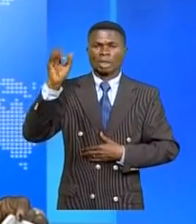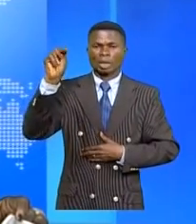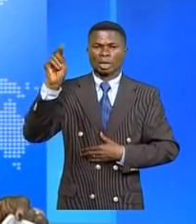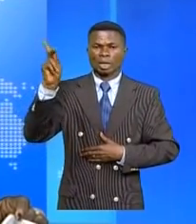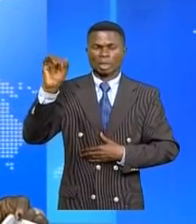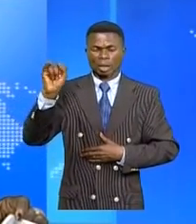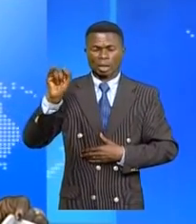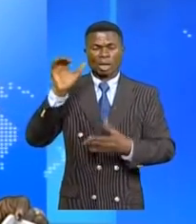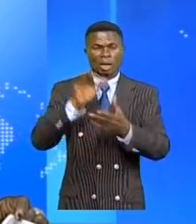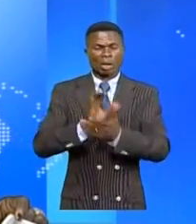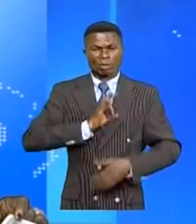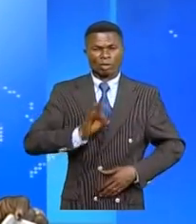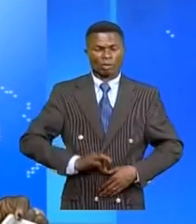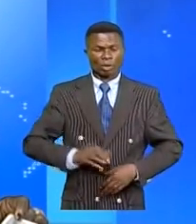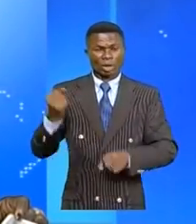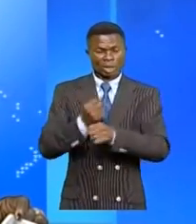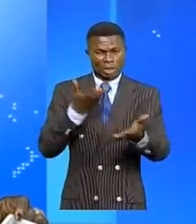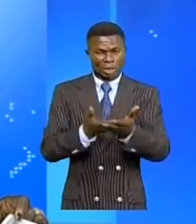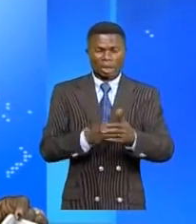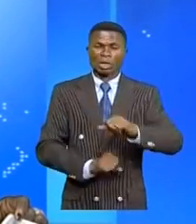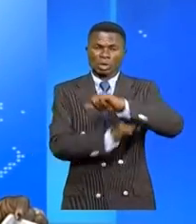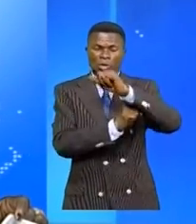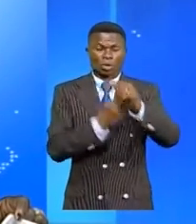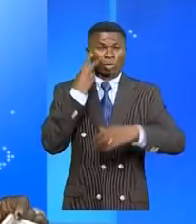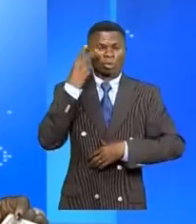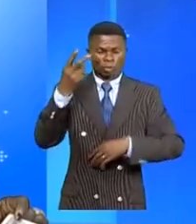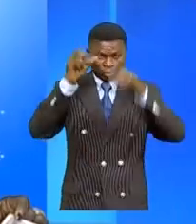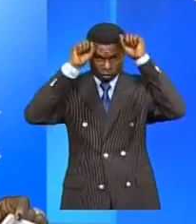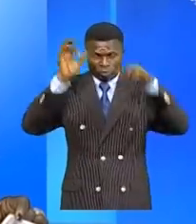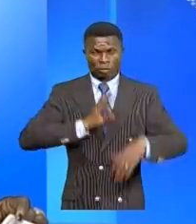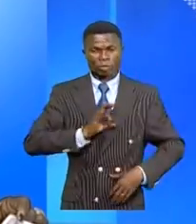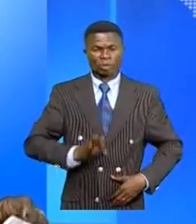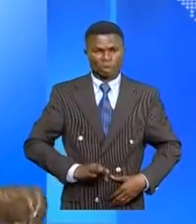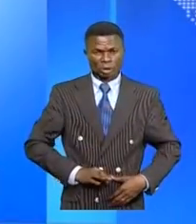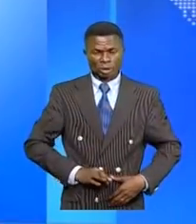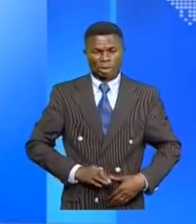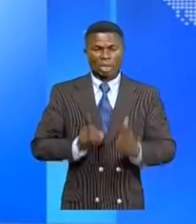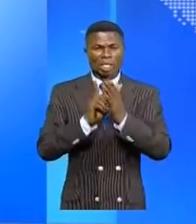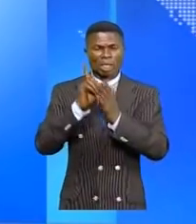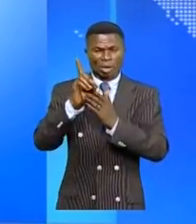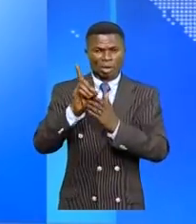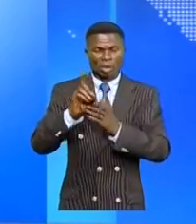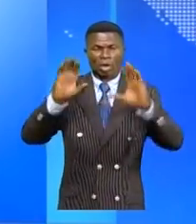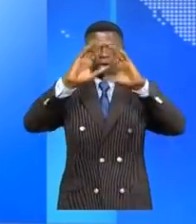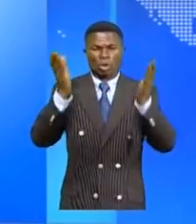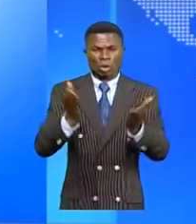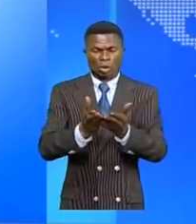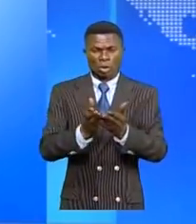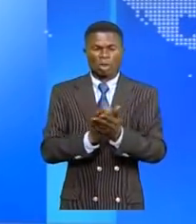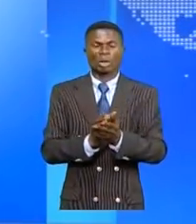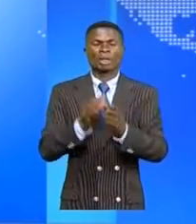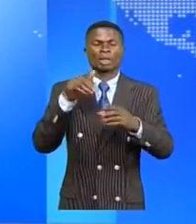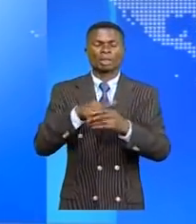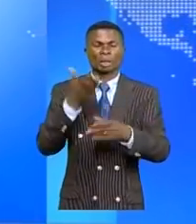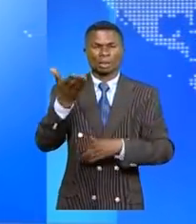l'épouse du chef de l'État. Cette action vise à soutenir la vision du président de la République et le développement communautaire intégral.